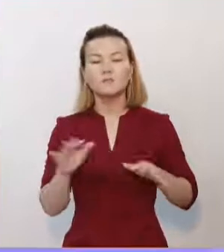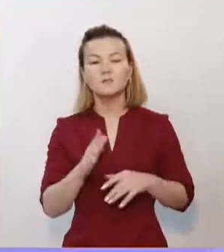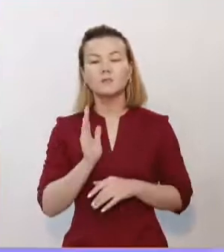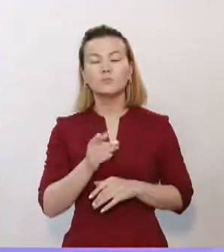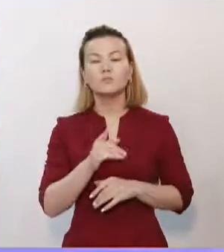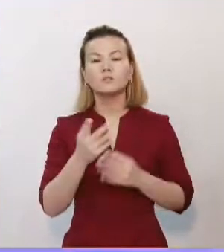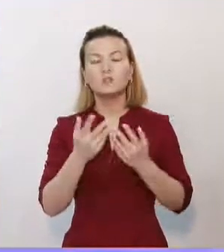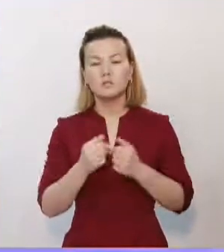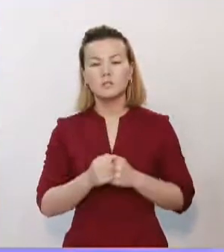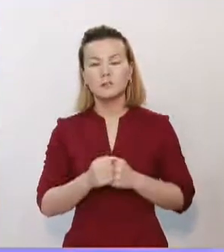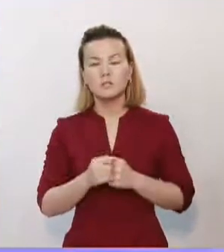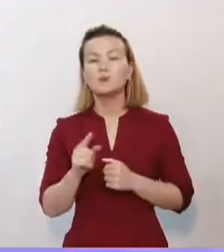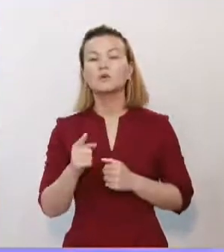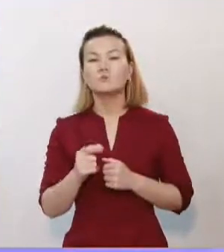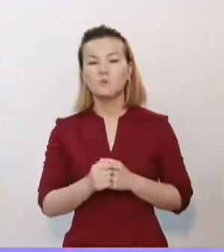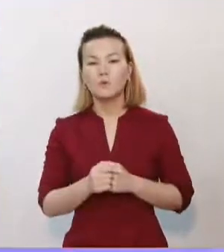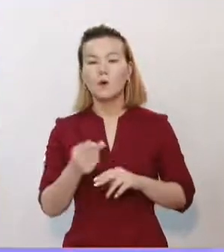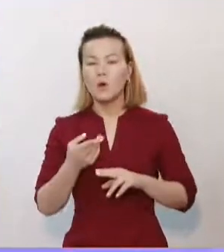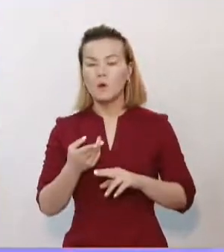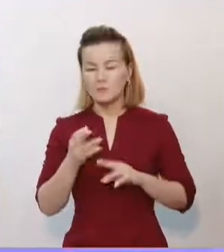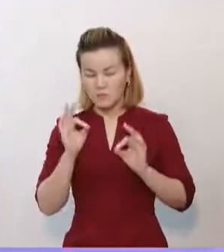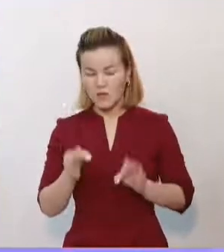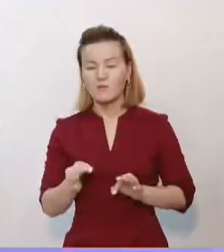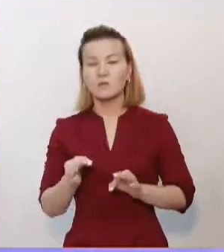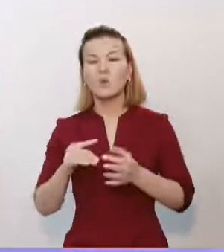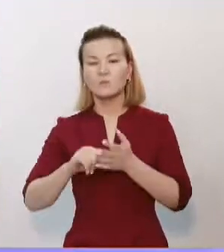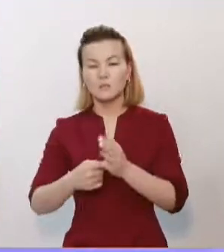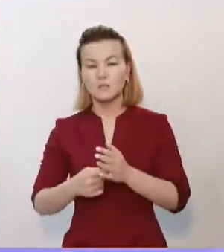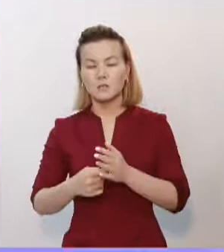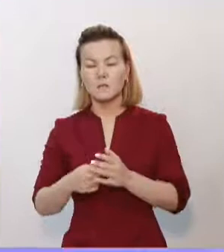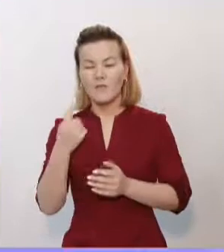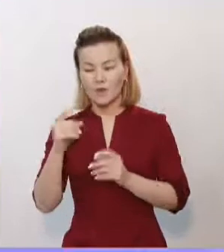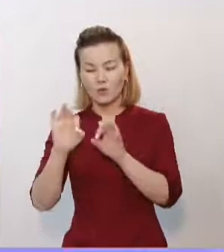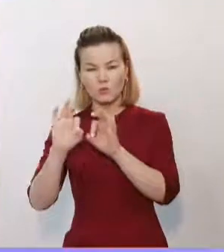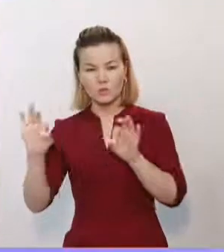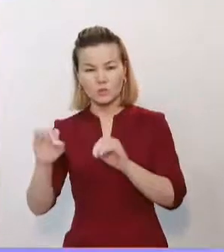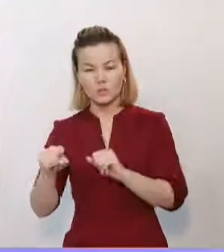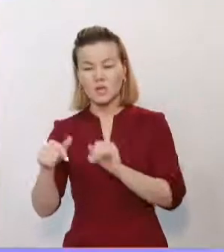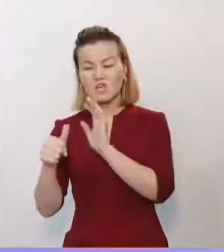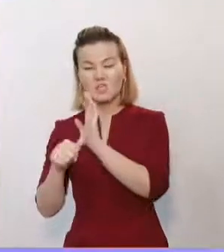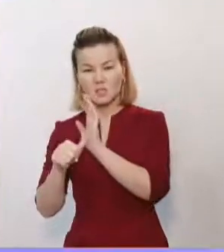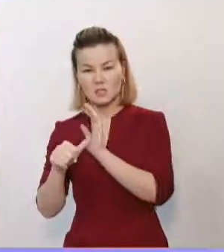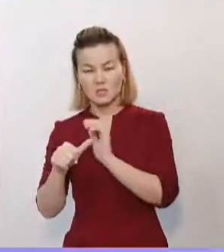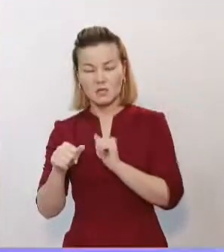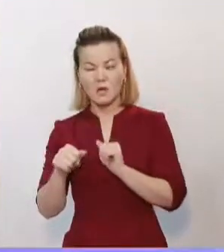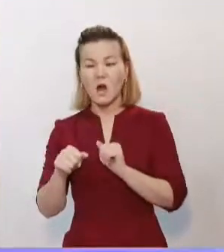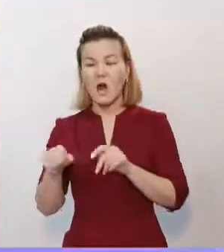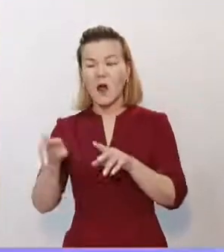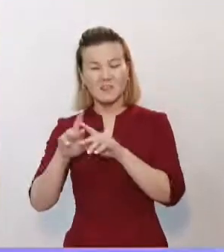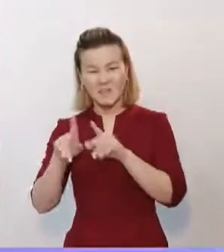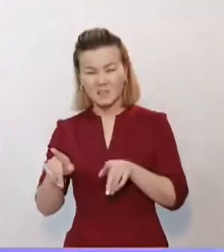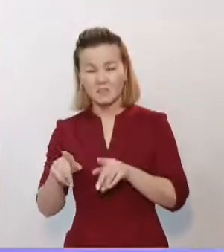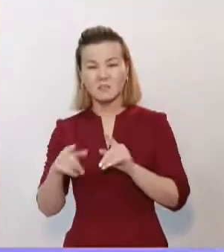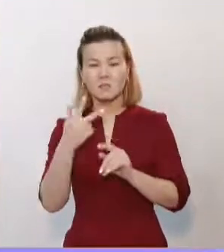почему? Правильно, умножением. Так как в одном стручке 6 горошин, а таких